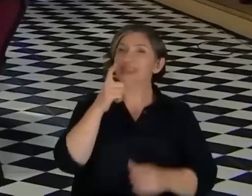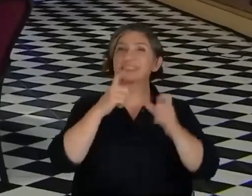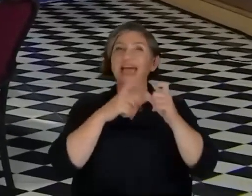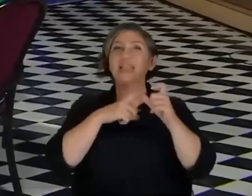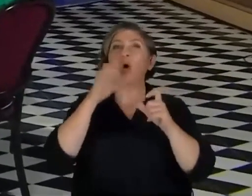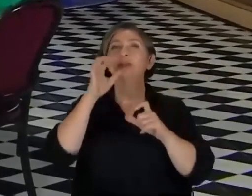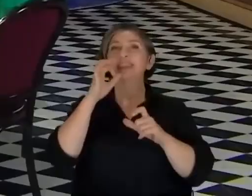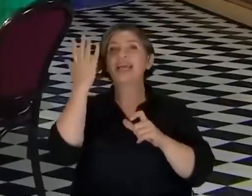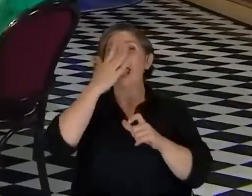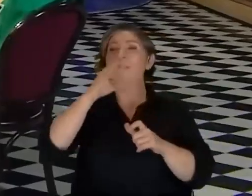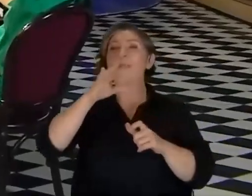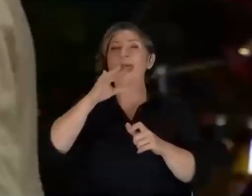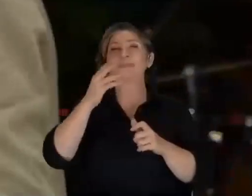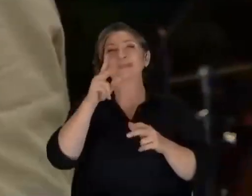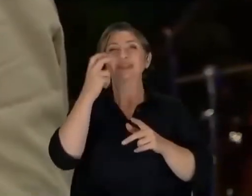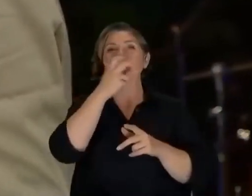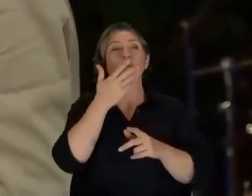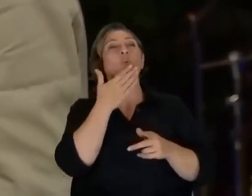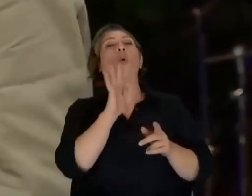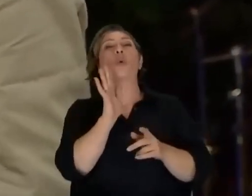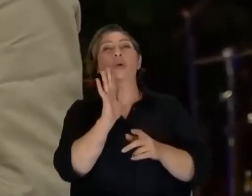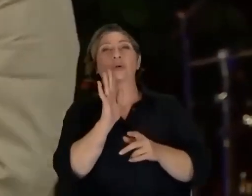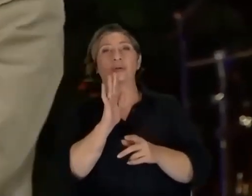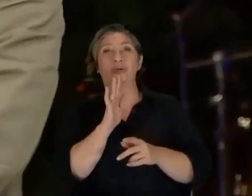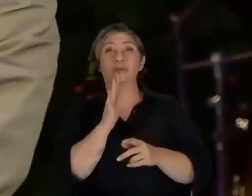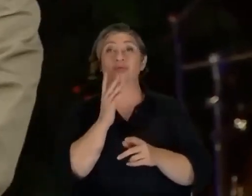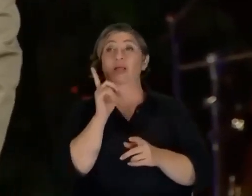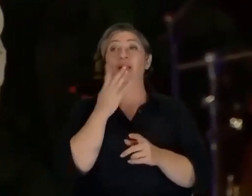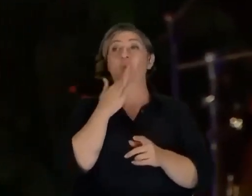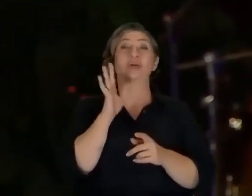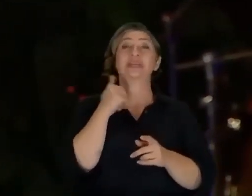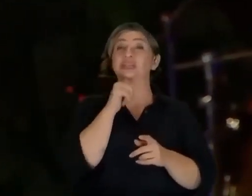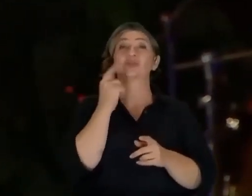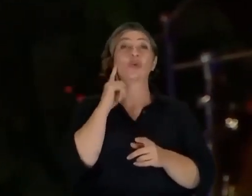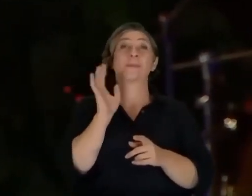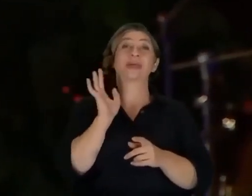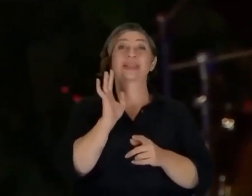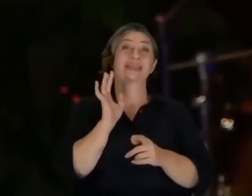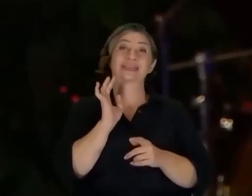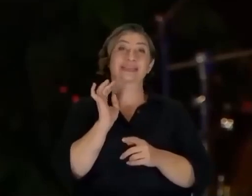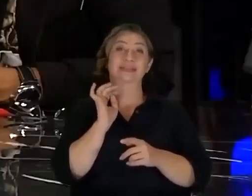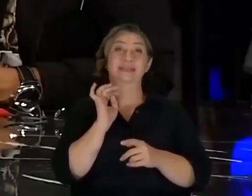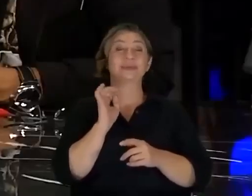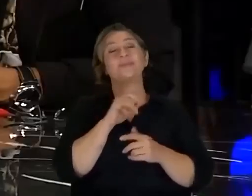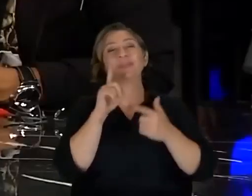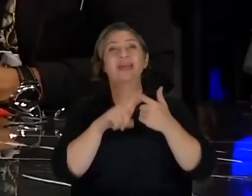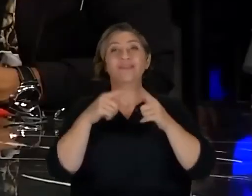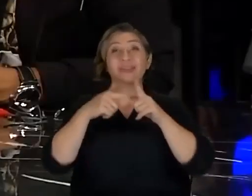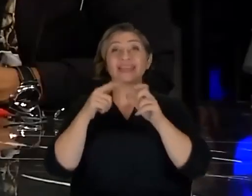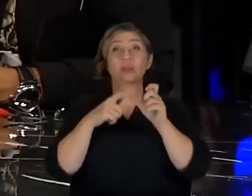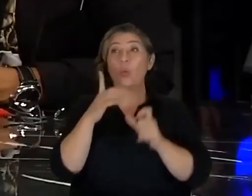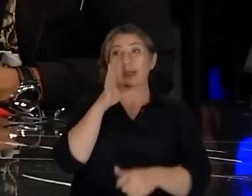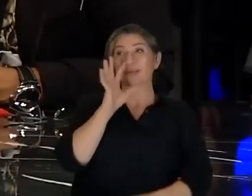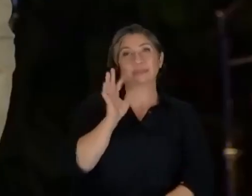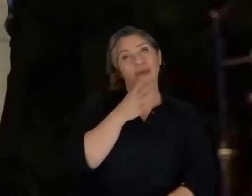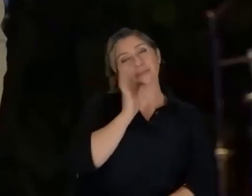Serdar Ortaç'tan diyorum şey var mı? O da yok. Karabiberim. Tamam. Vallahi yok, hiç duymadım diyorlar. İşte Frank Sinatra o